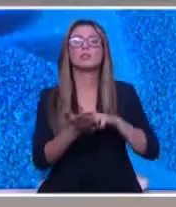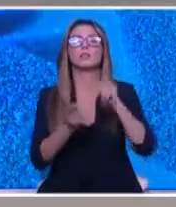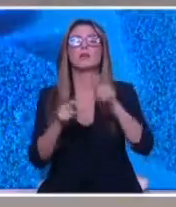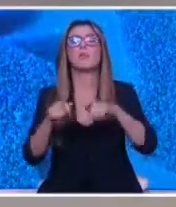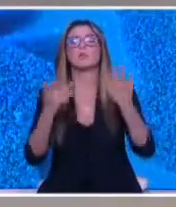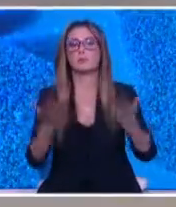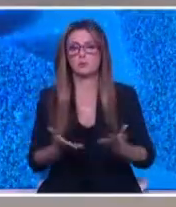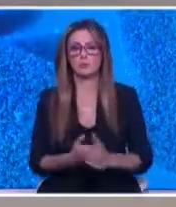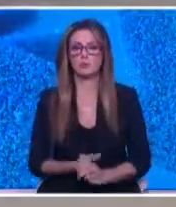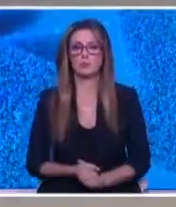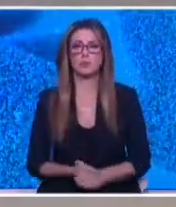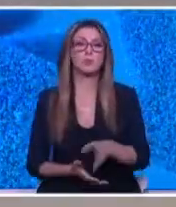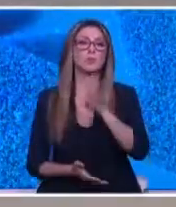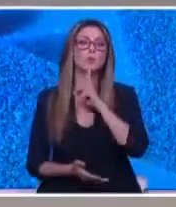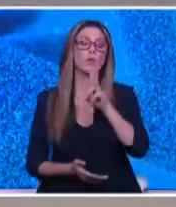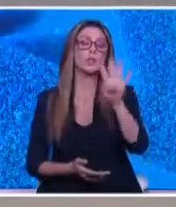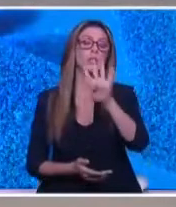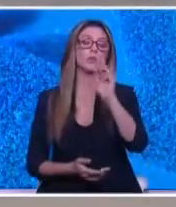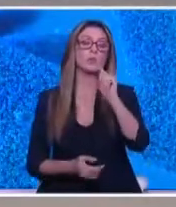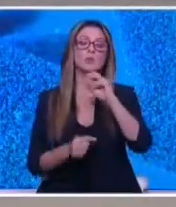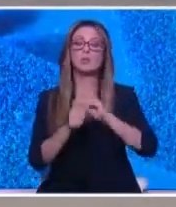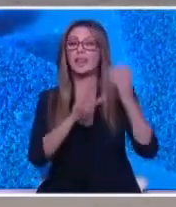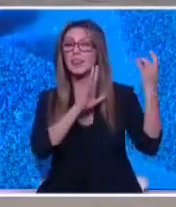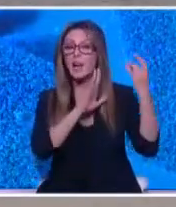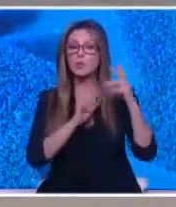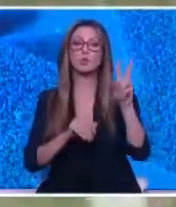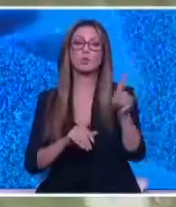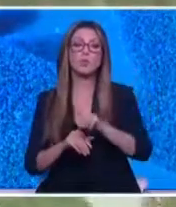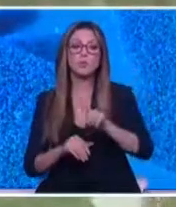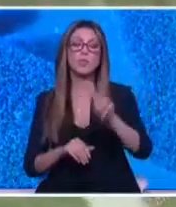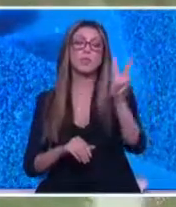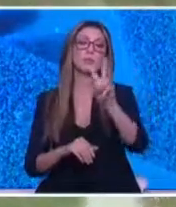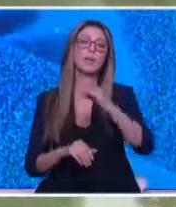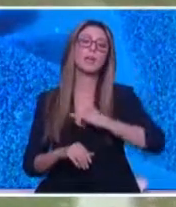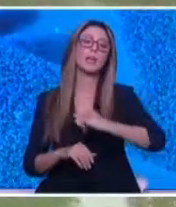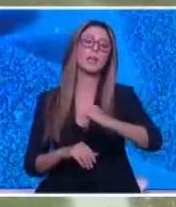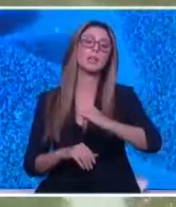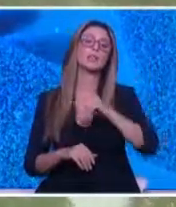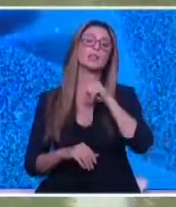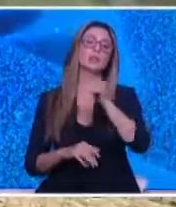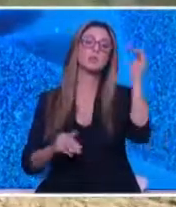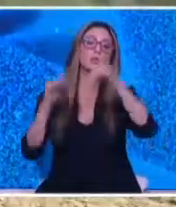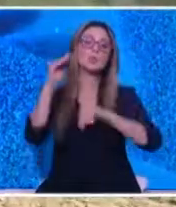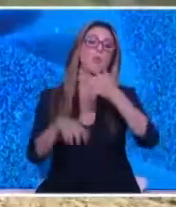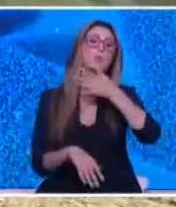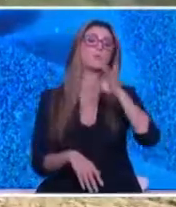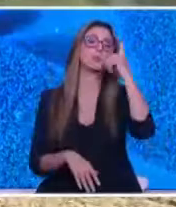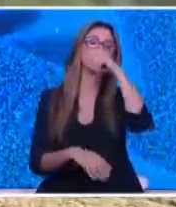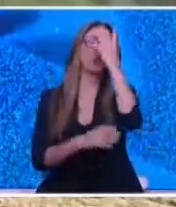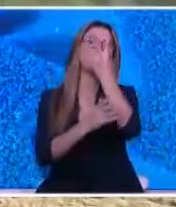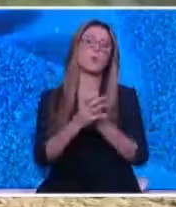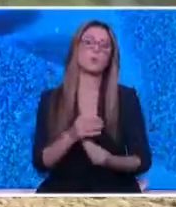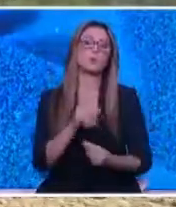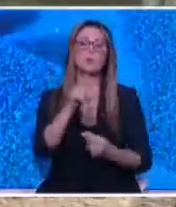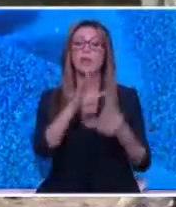çıkamıyorsun. Son 40 gün içinde sadece Diyarbakır ve Şanlıurfa'da 20'ye yakın genç yüzme bilmediği için boğuldu.